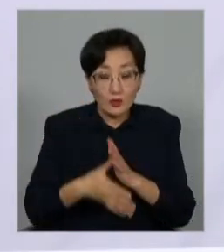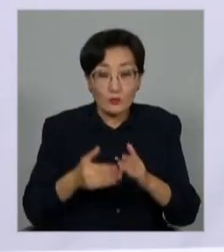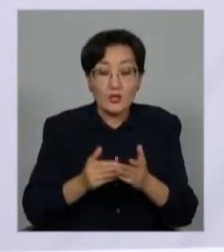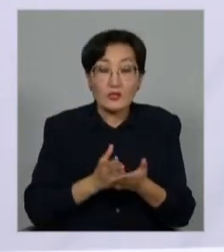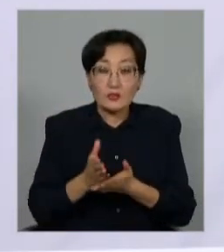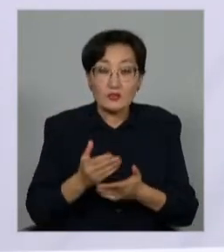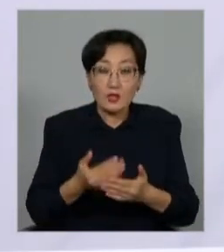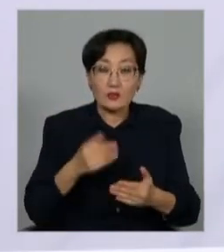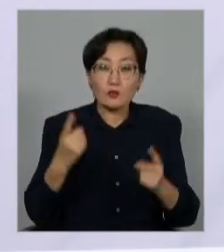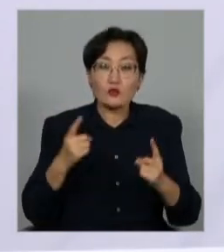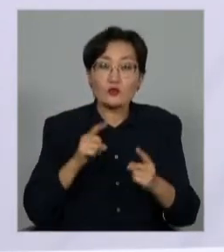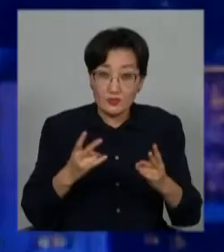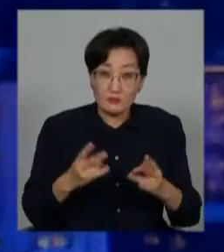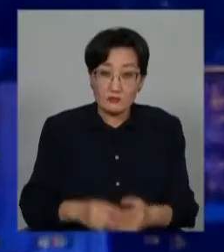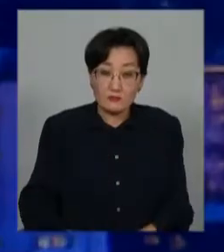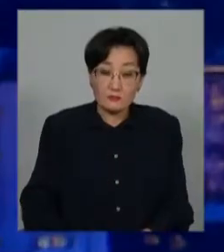үлкен міндеттің бірі.